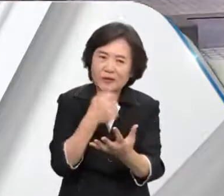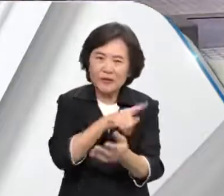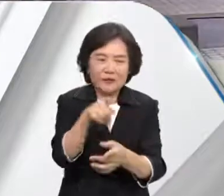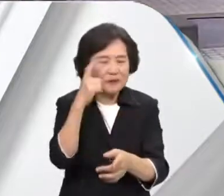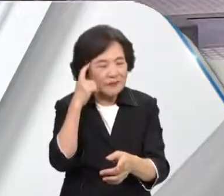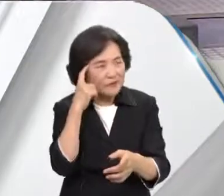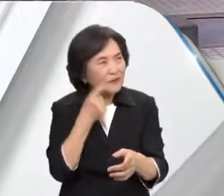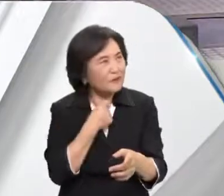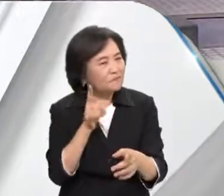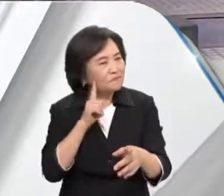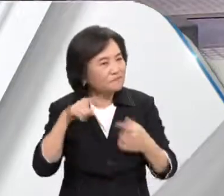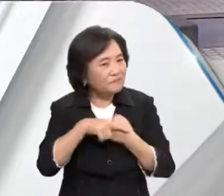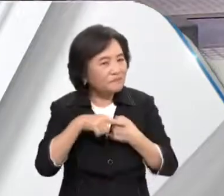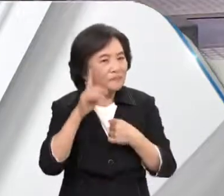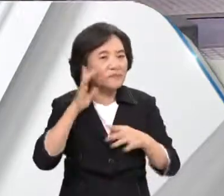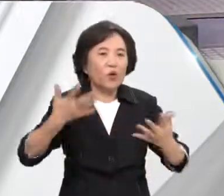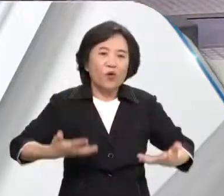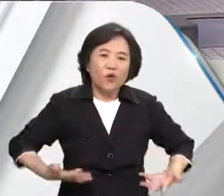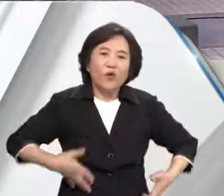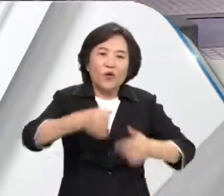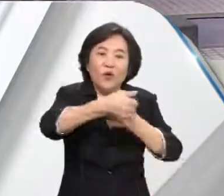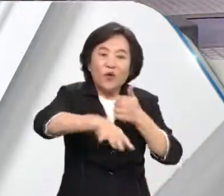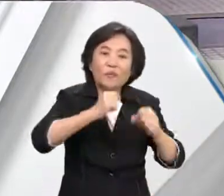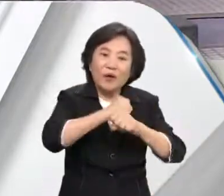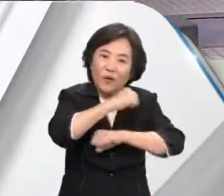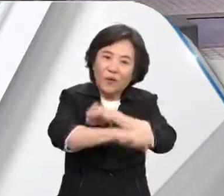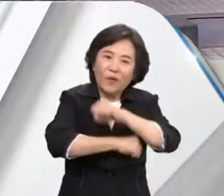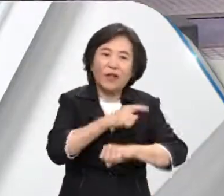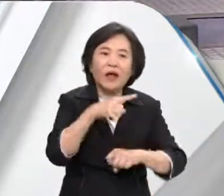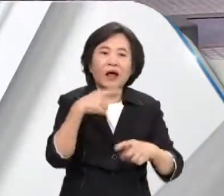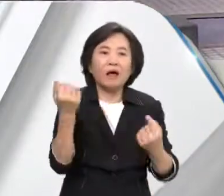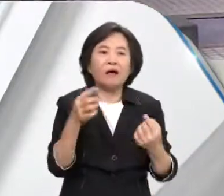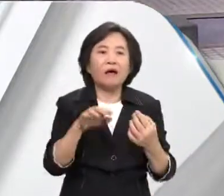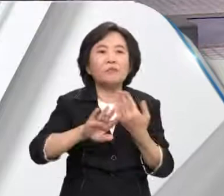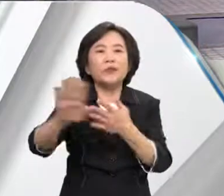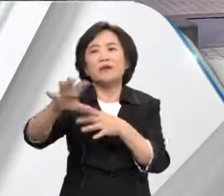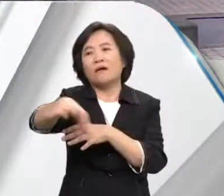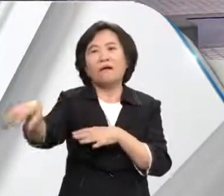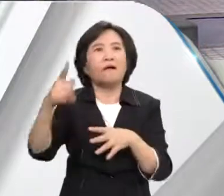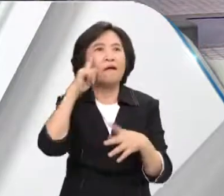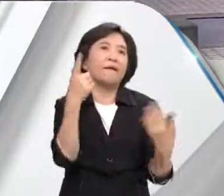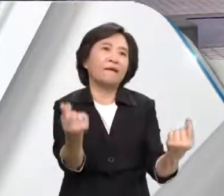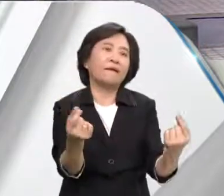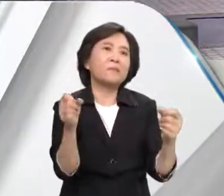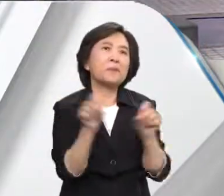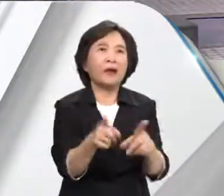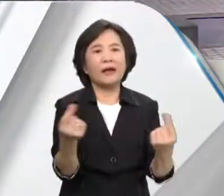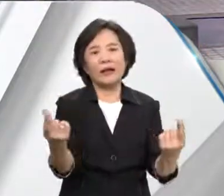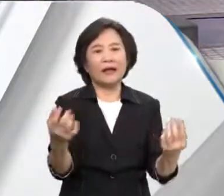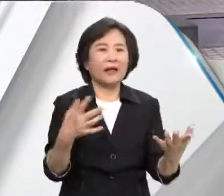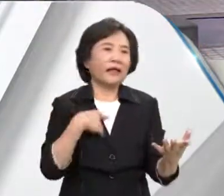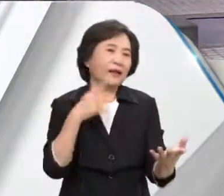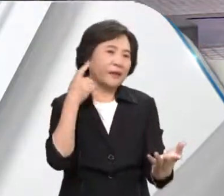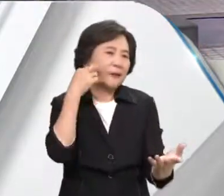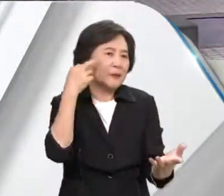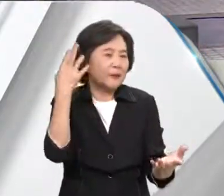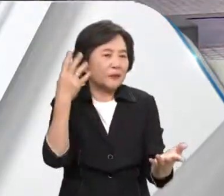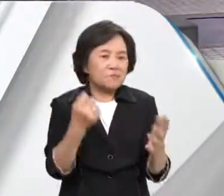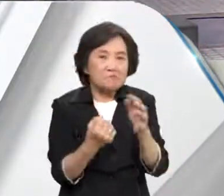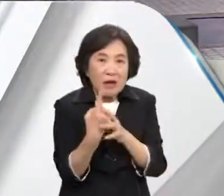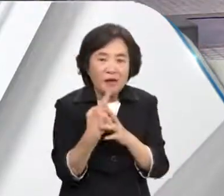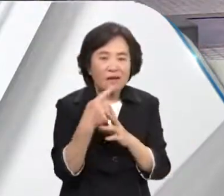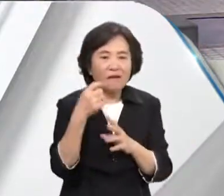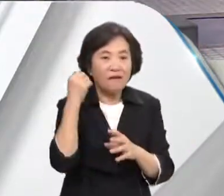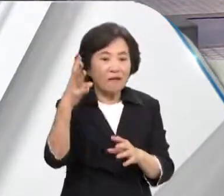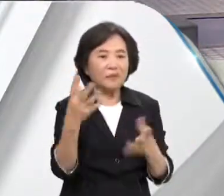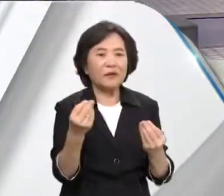休息系列的活动有没有哈？那往往就跟其他的乡镇市一样嘛。那借由今年